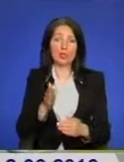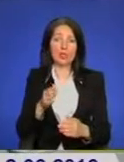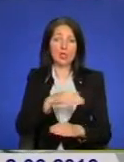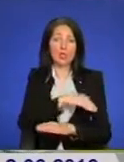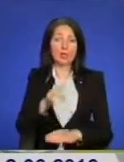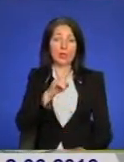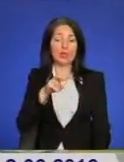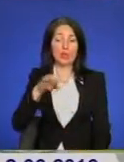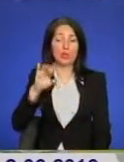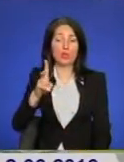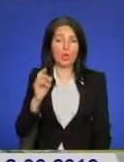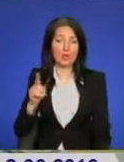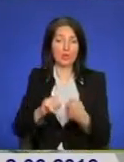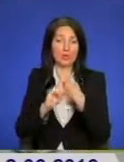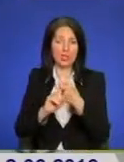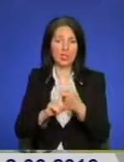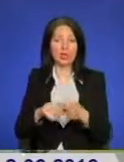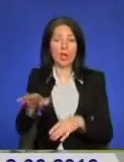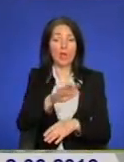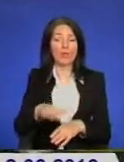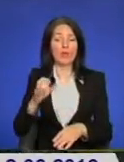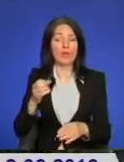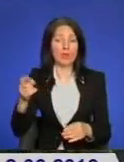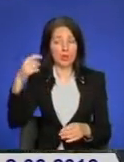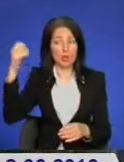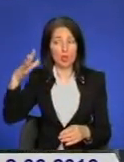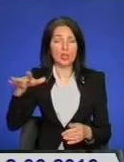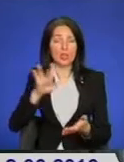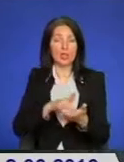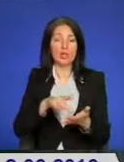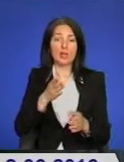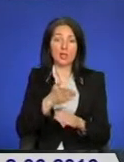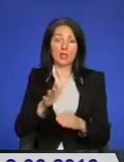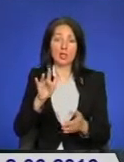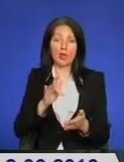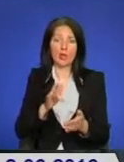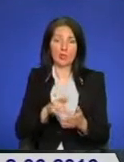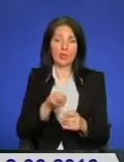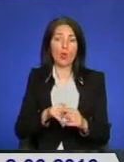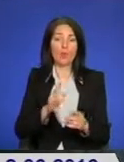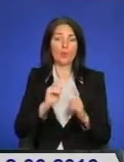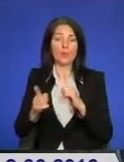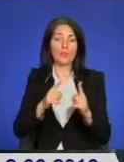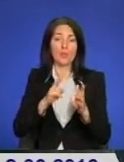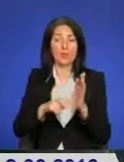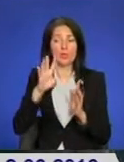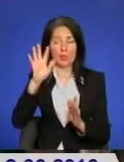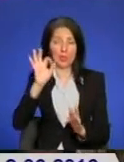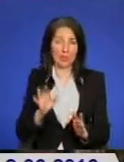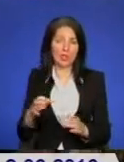що з'єднує масив Сонячний з центральною частиною міста і якою курсує майже 75% громадського